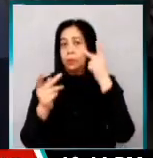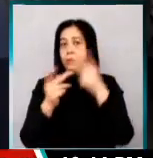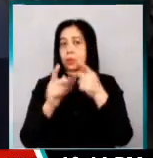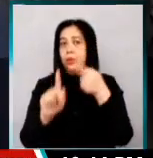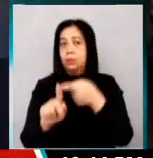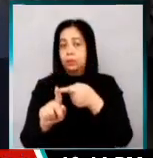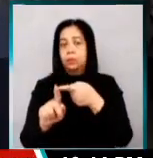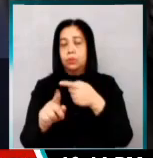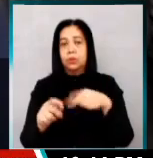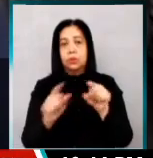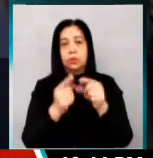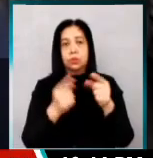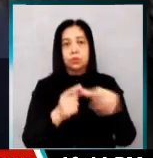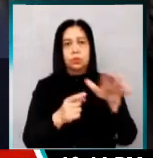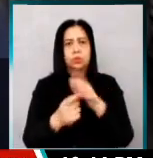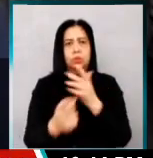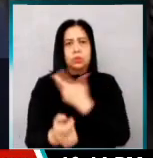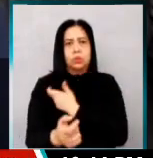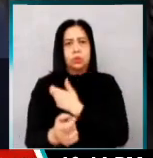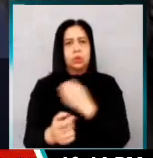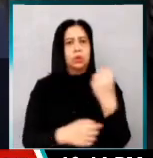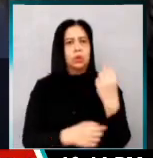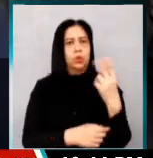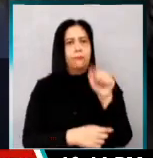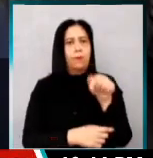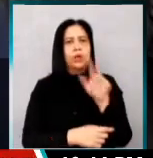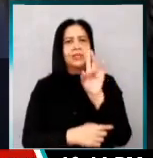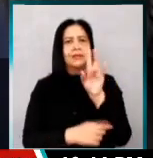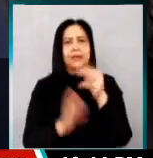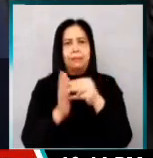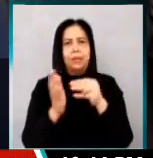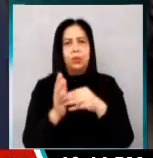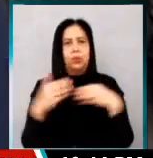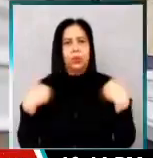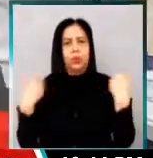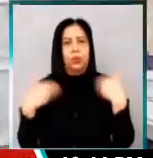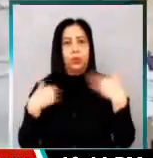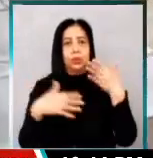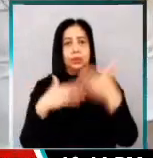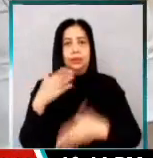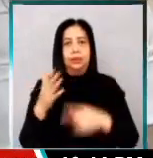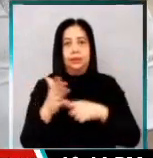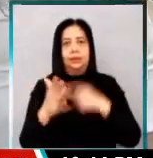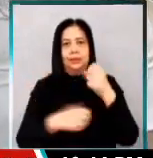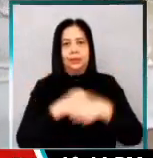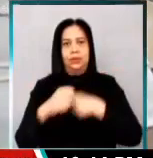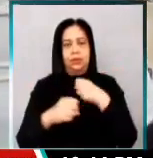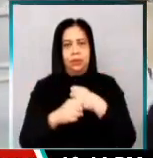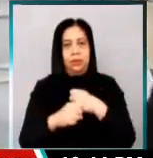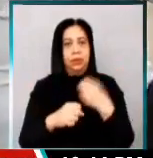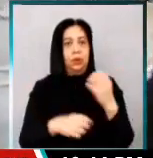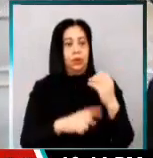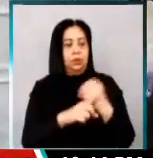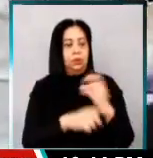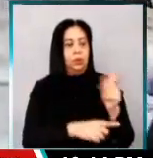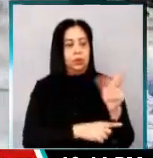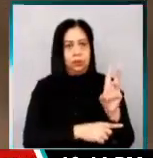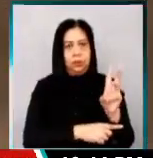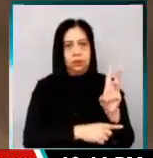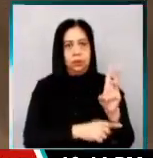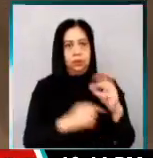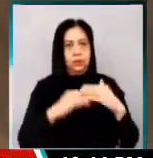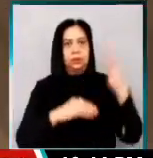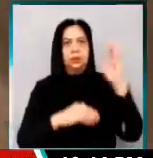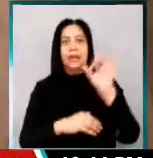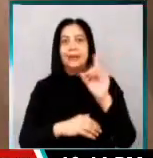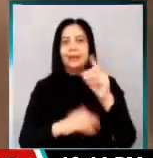na makapagbakuna ng 12.7 million na kabataan sa katapusan ng taon. As of October 26, lampas 18,000 na